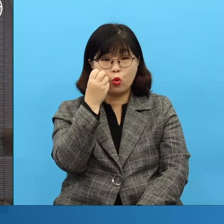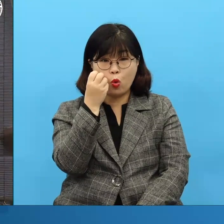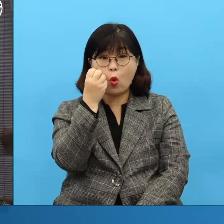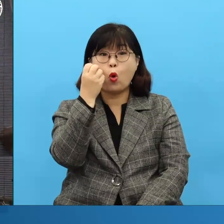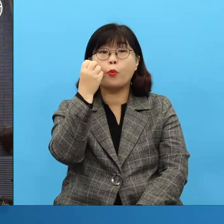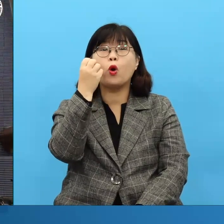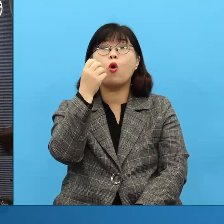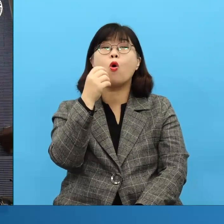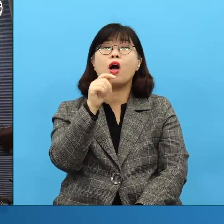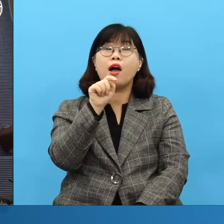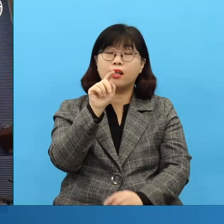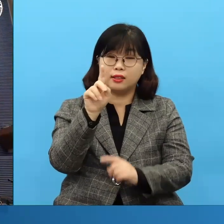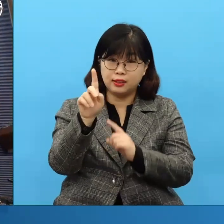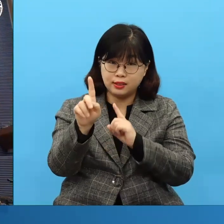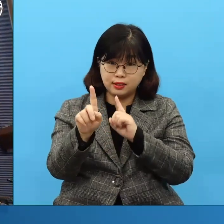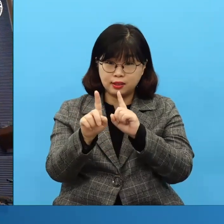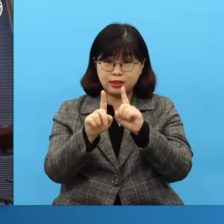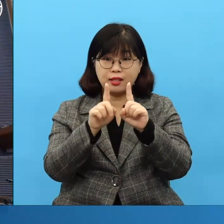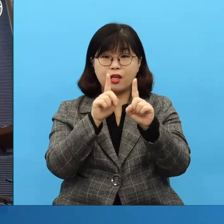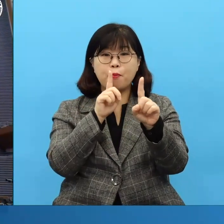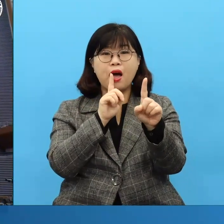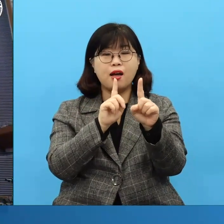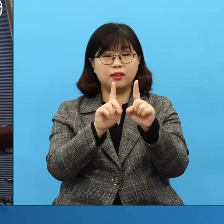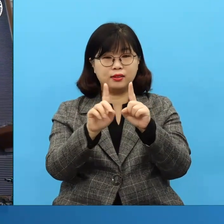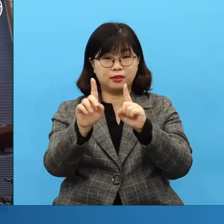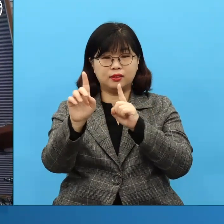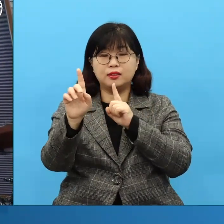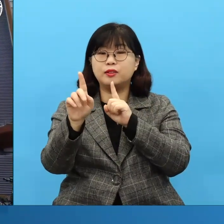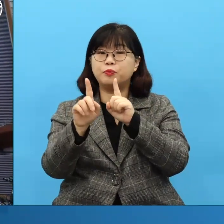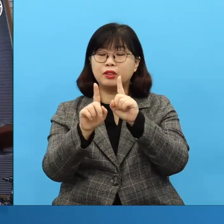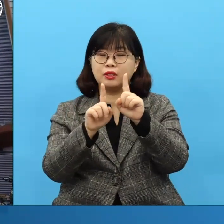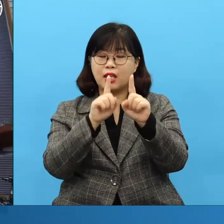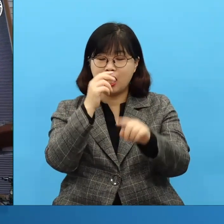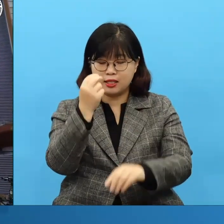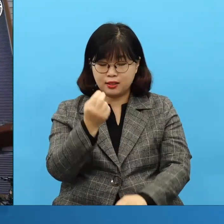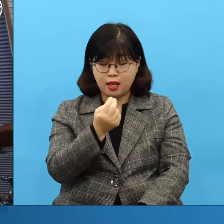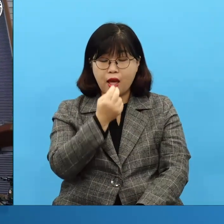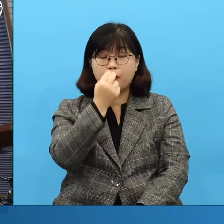달고 오묘한 그 말씀